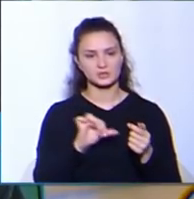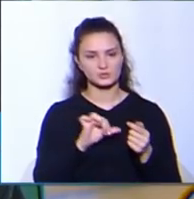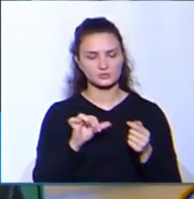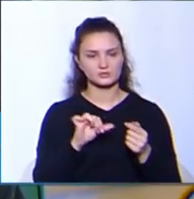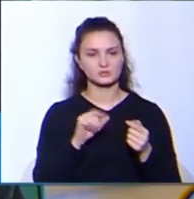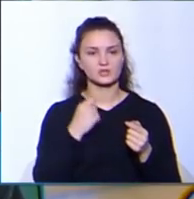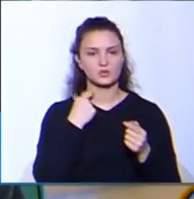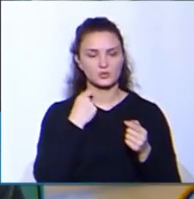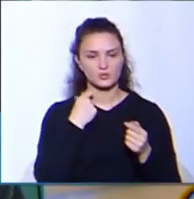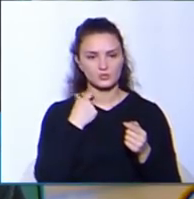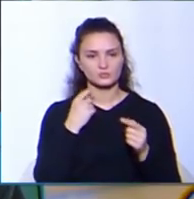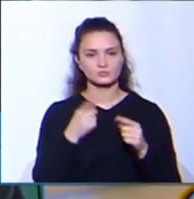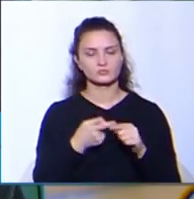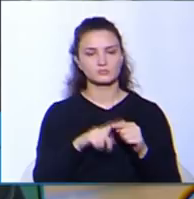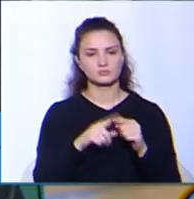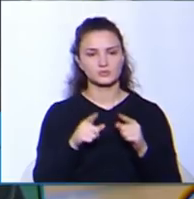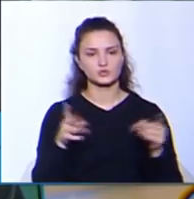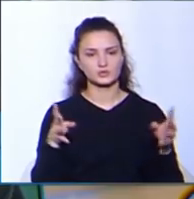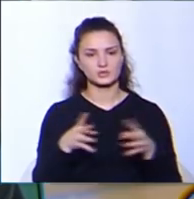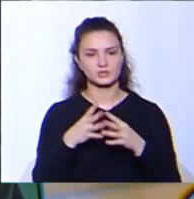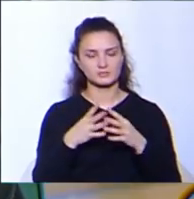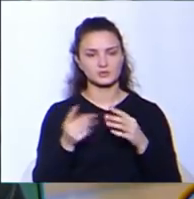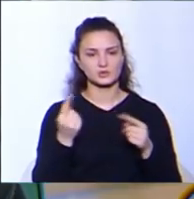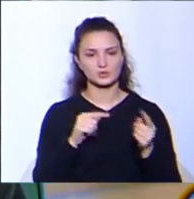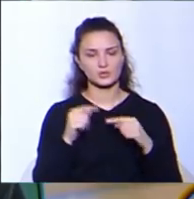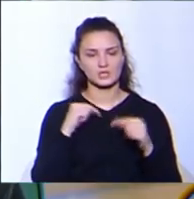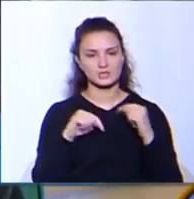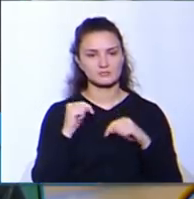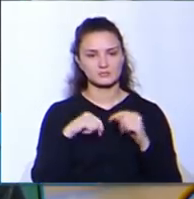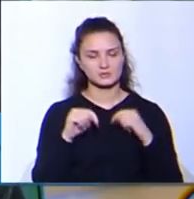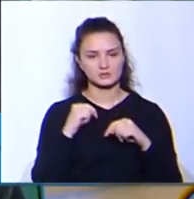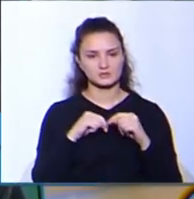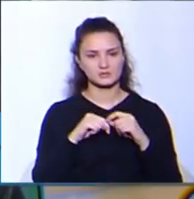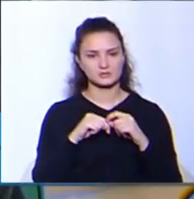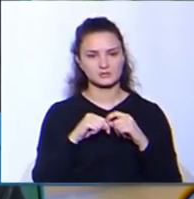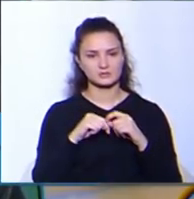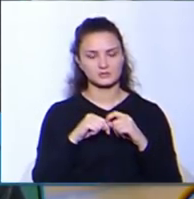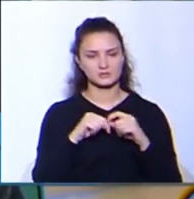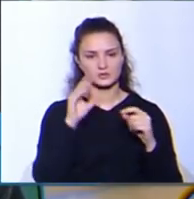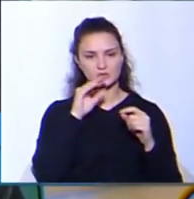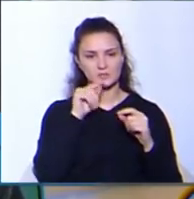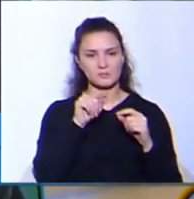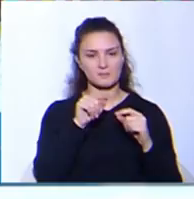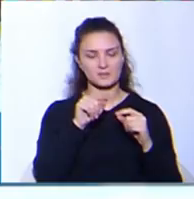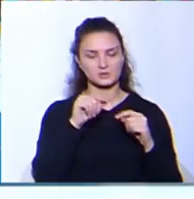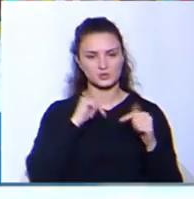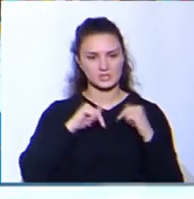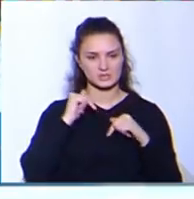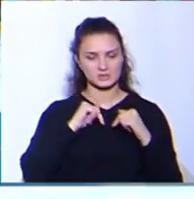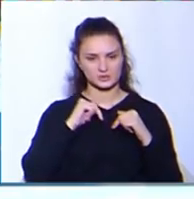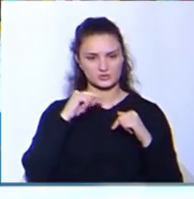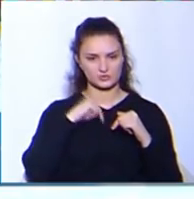შემდეგ, ან მათ შერწყმას ერთმანეთთან, ორგანიზმი როდესაც მათი კონცენტრაცია ორგანიზმში